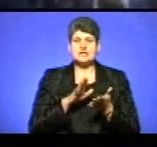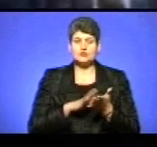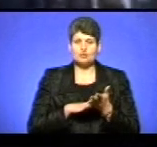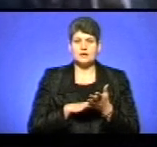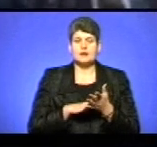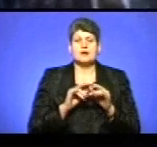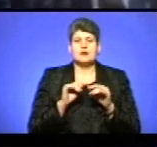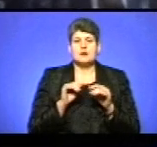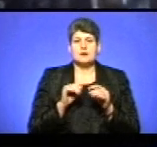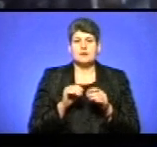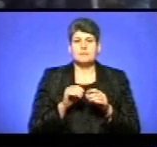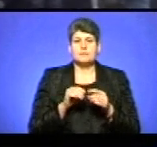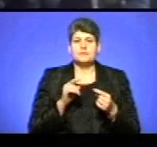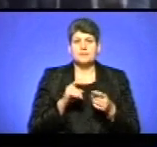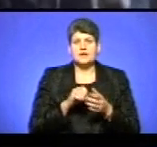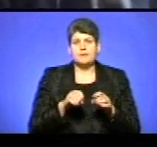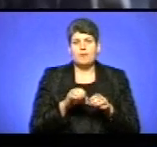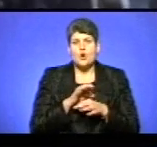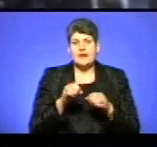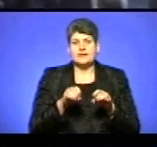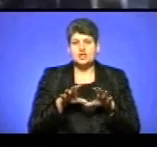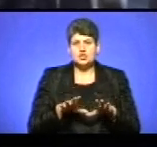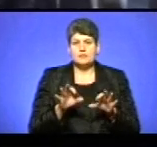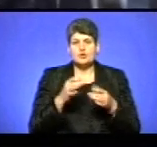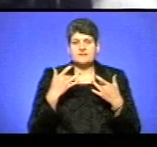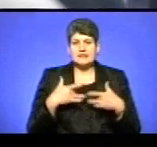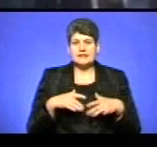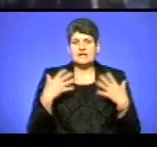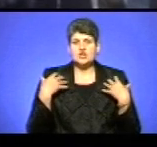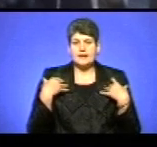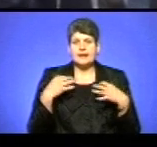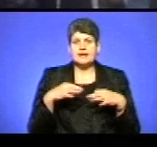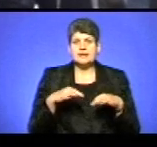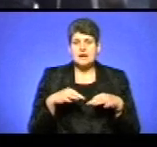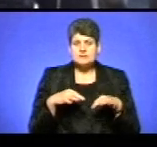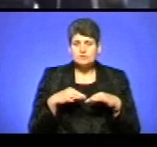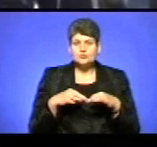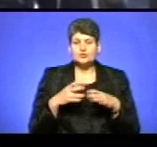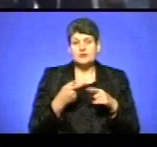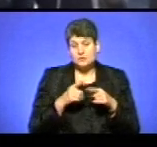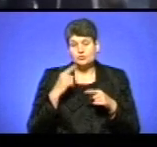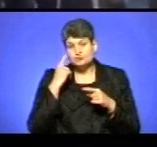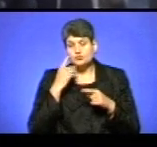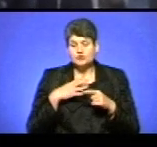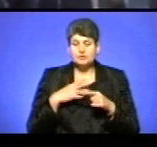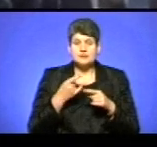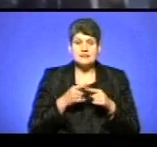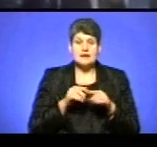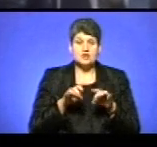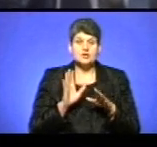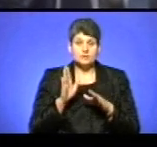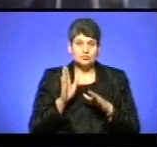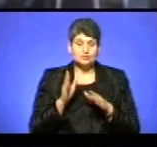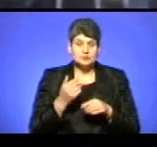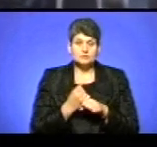начальника управління транспорту. І ми, власне, очікували, що це рішення буде внесено.